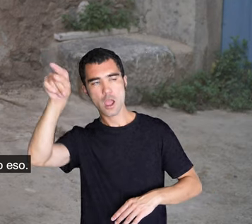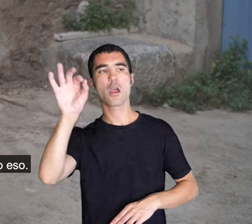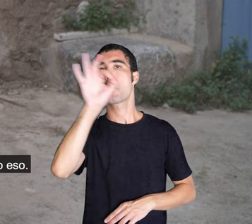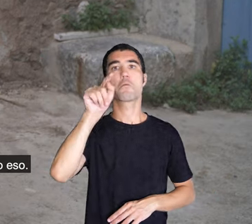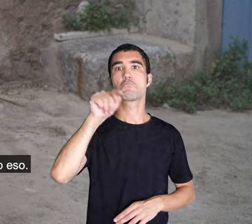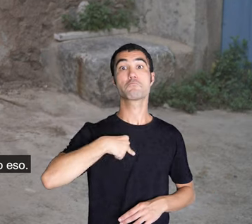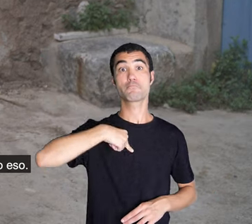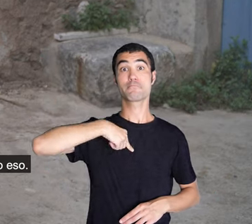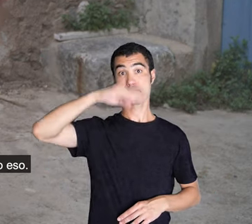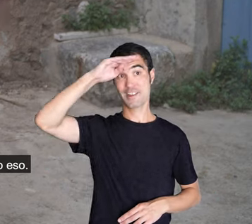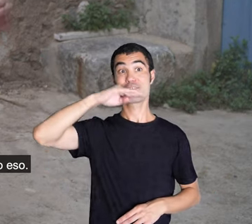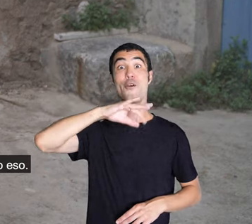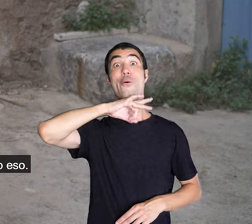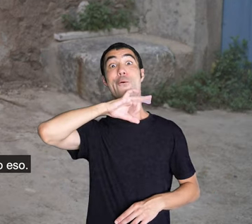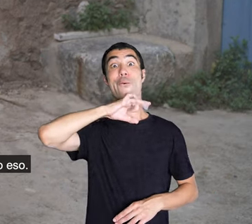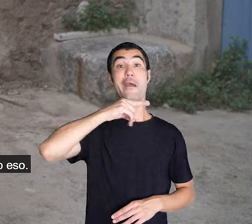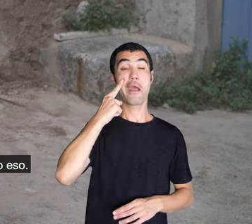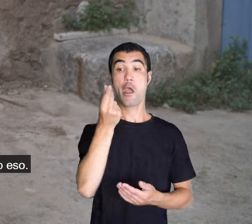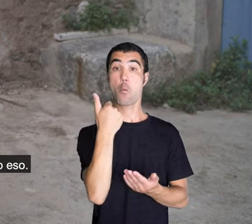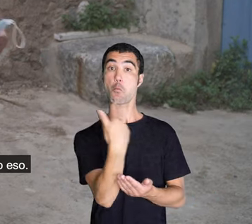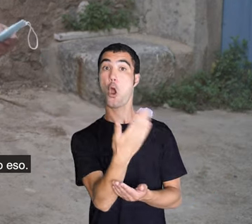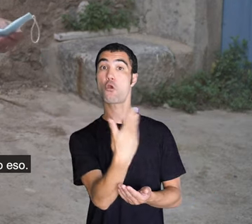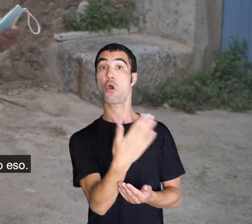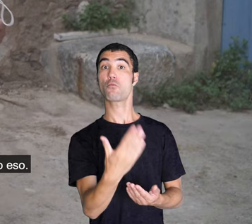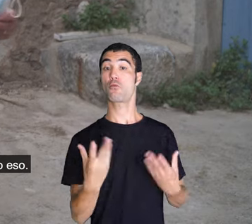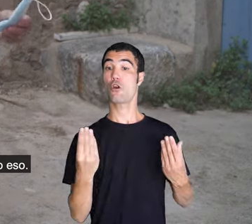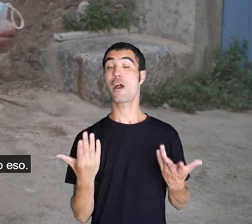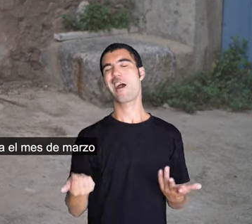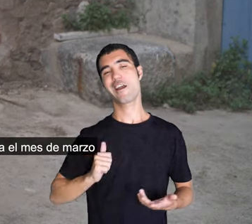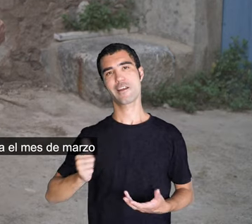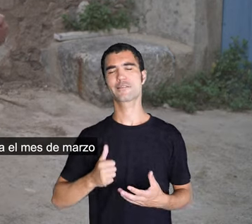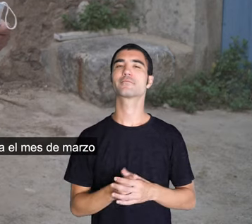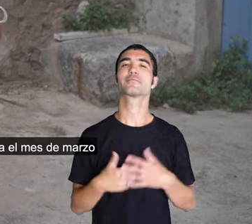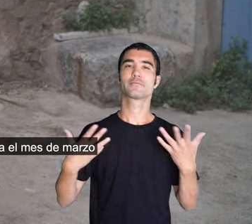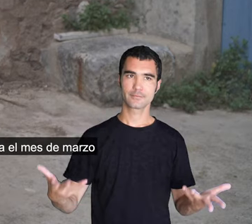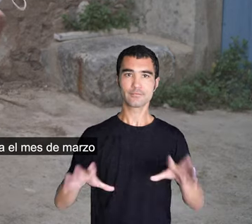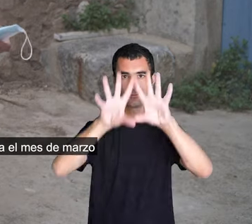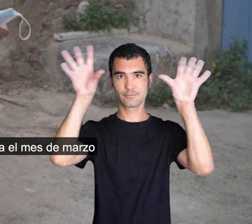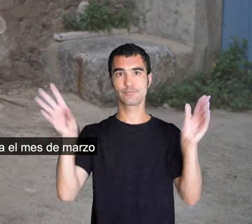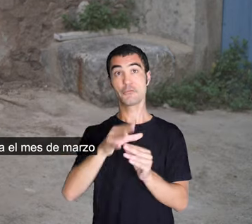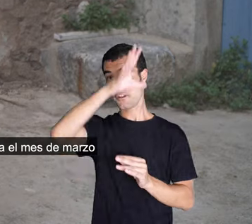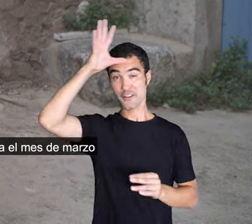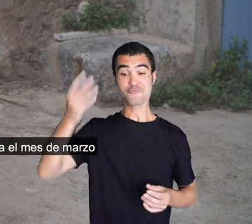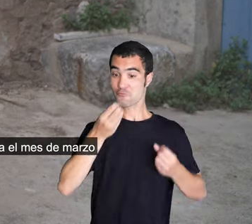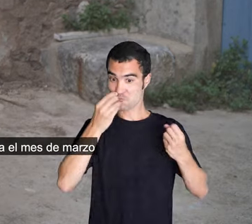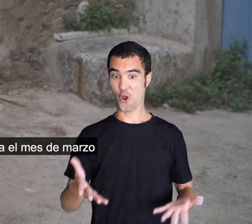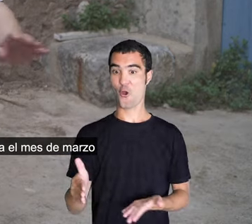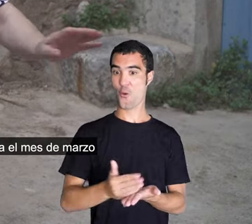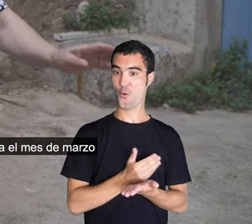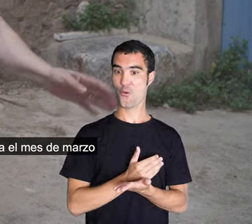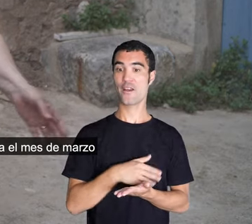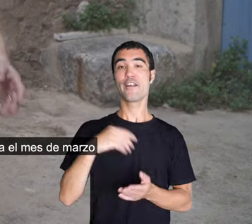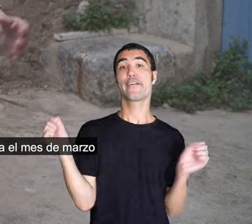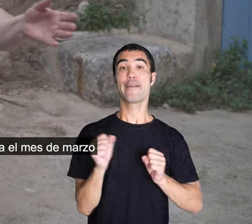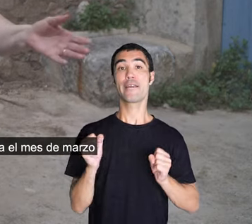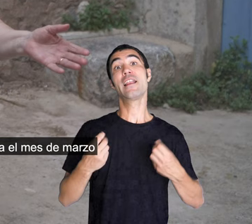content, perquè sempre hi havia propines, i tot això, i en s'estiu, feien un bon estiu, i podíem passar s